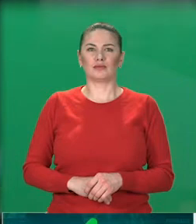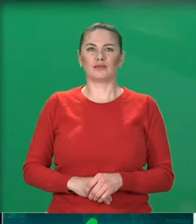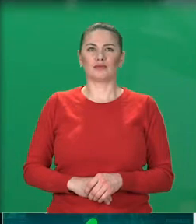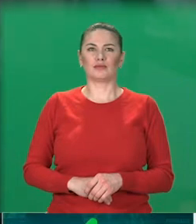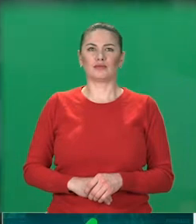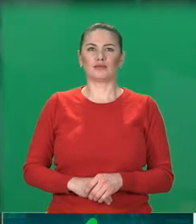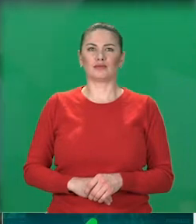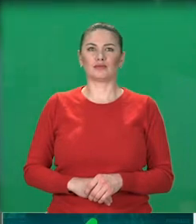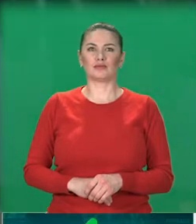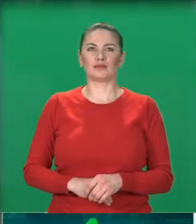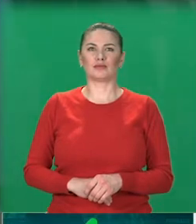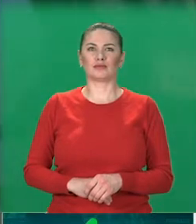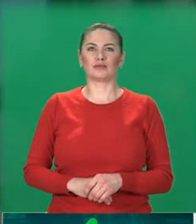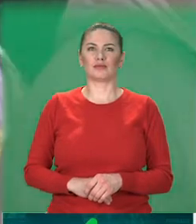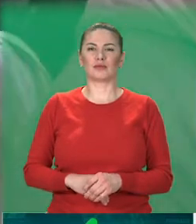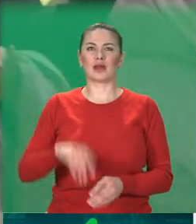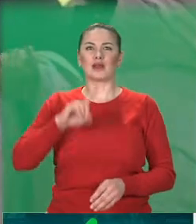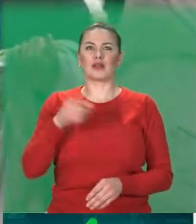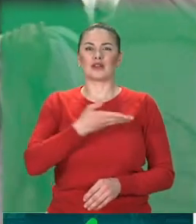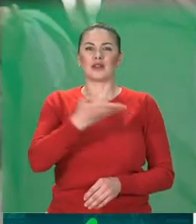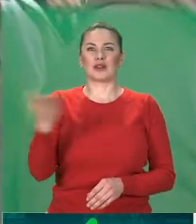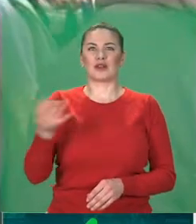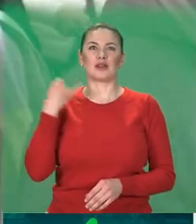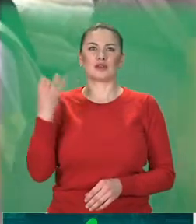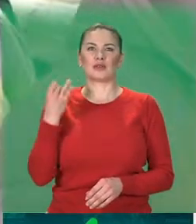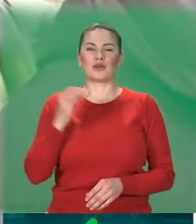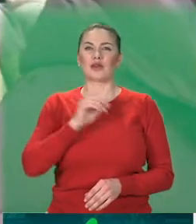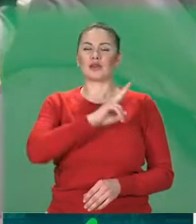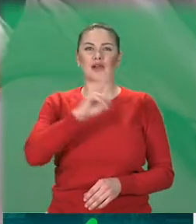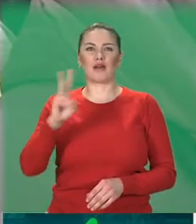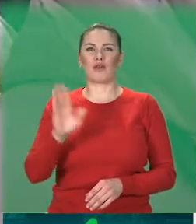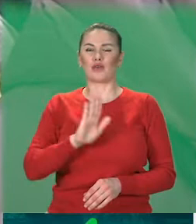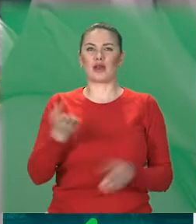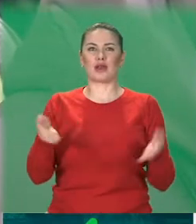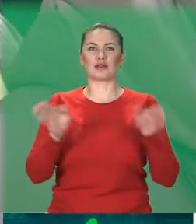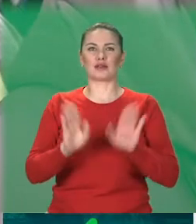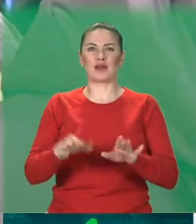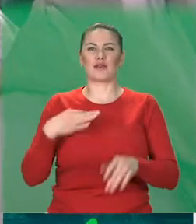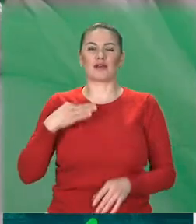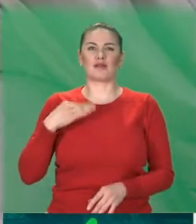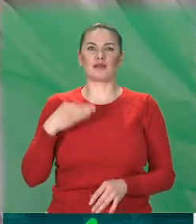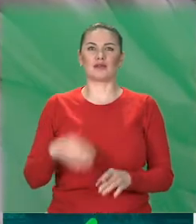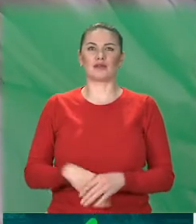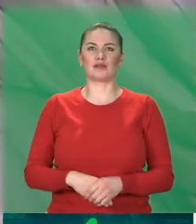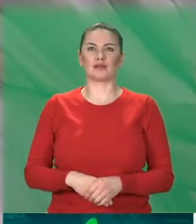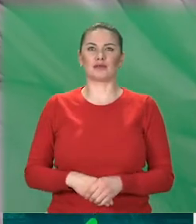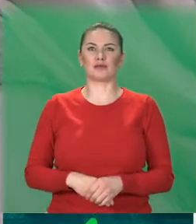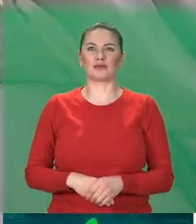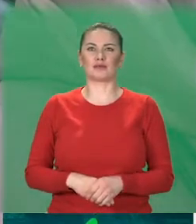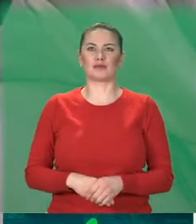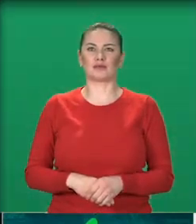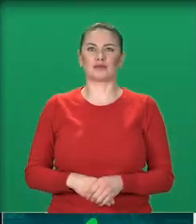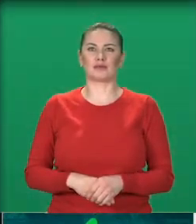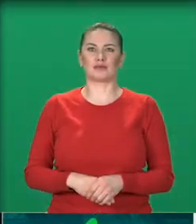никого из зрителей не оставила равнодушным. Очень понравился. Ну, прямо я горжусь, что у нас такие люди были, есть и будут,